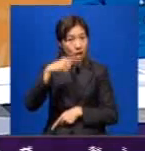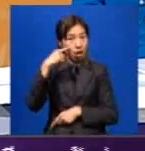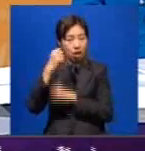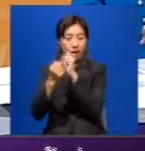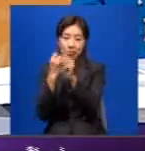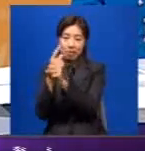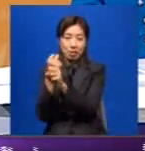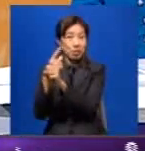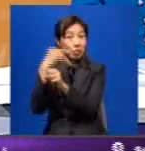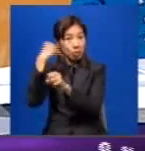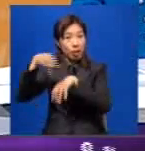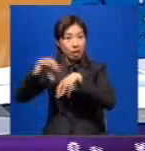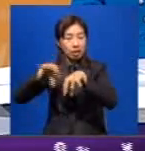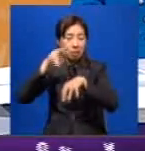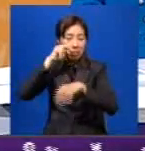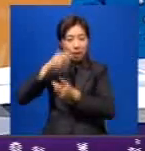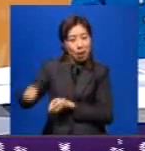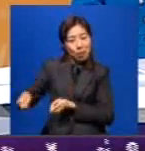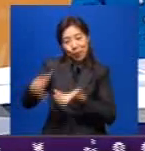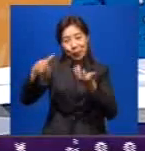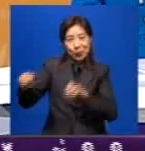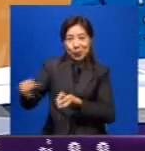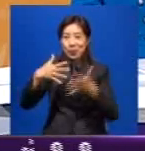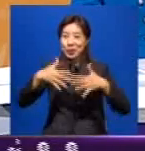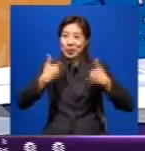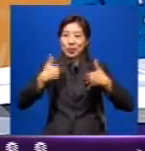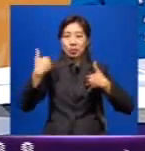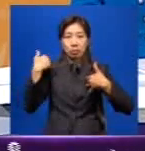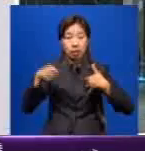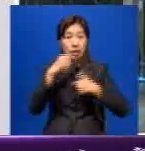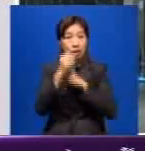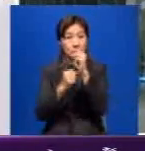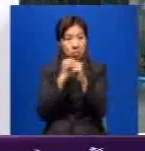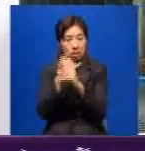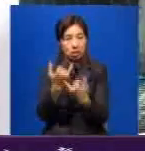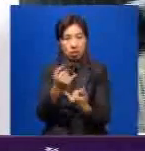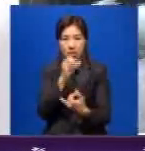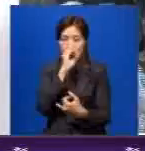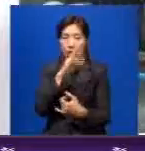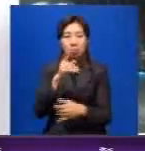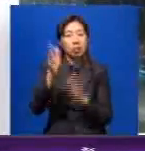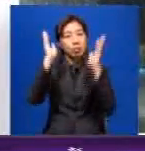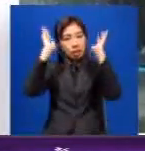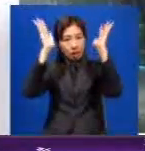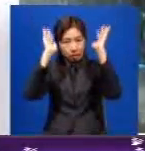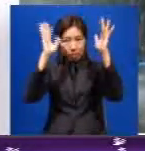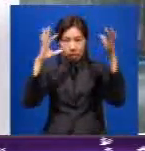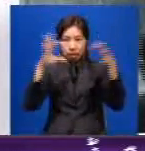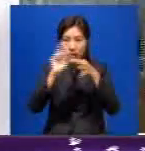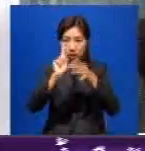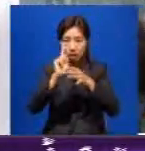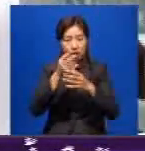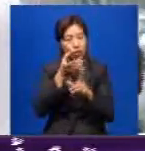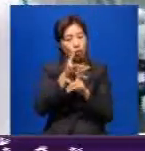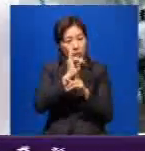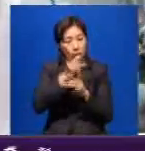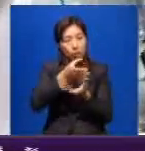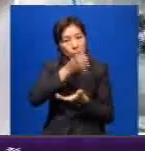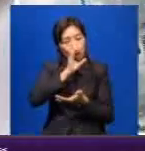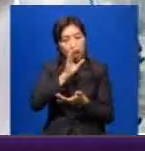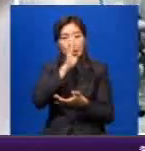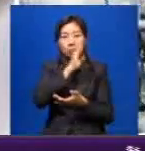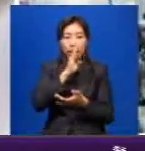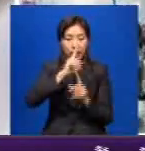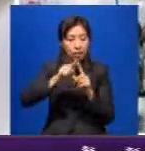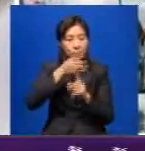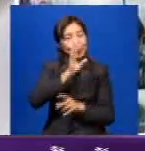มีการเล่นน้ำอย่างสนุกสนานเลยปีนี้ก็เป็นปีที่รณรงค์ให้งดเครื่องดื่มแอลกอฮอล์ด้วยในช่วงบ่ายๆเมื่อวานนี้ก็มีการรายงานสดมา